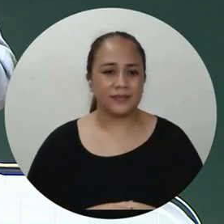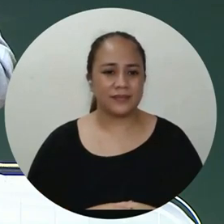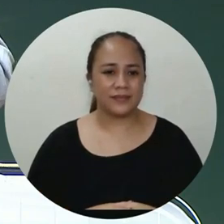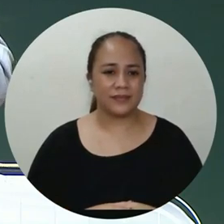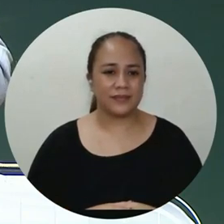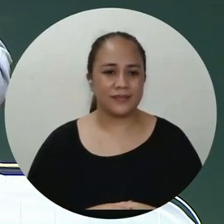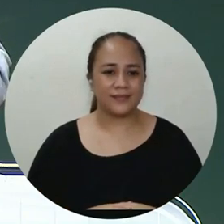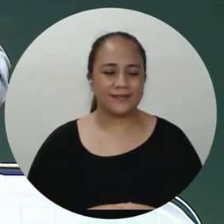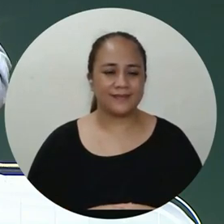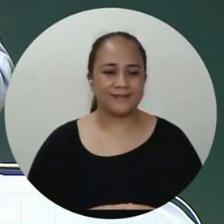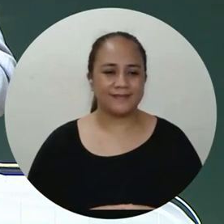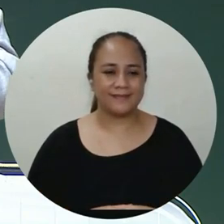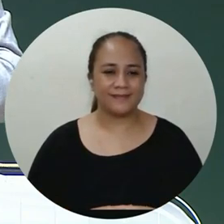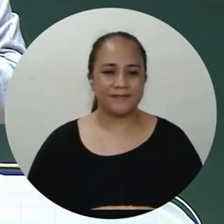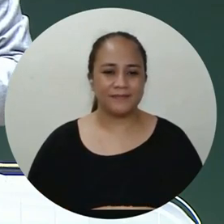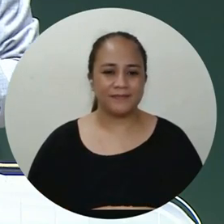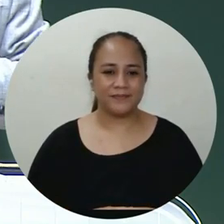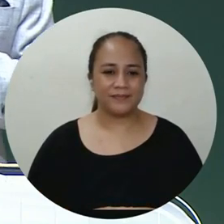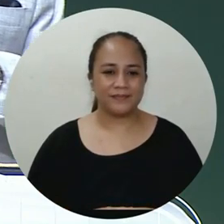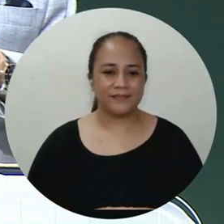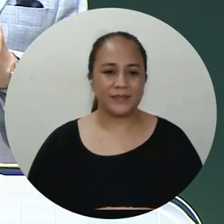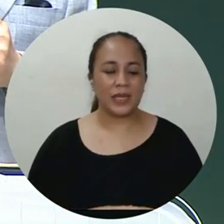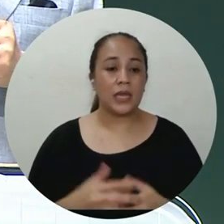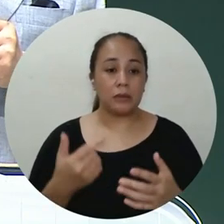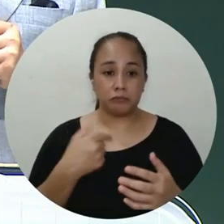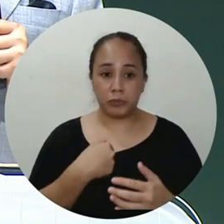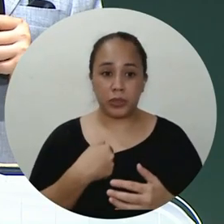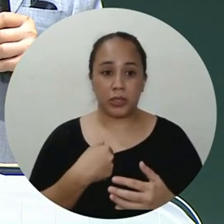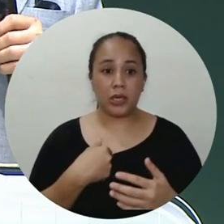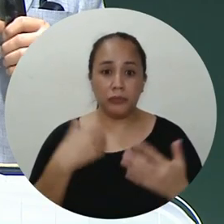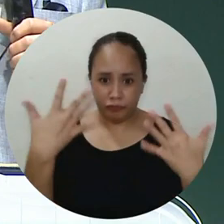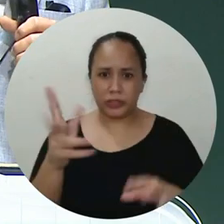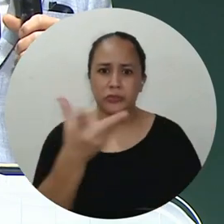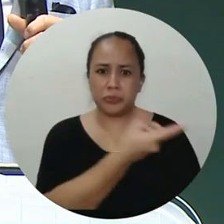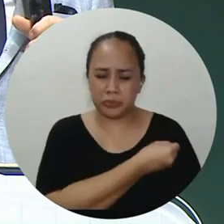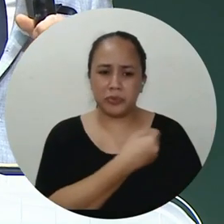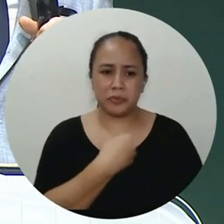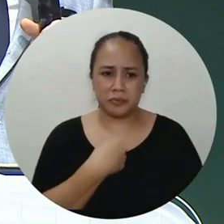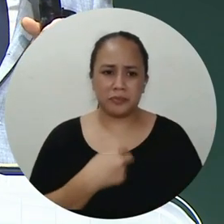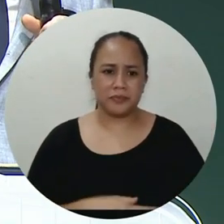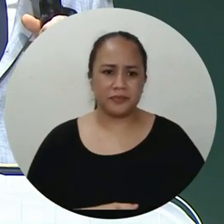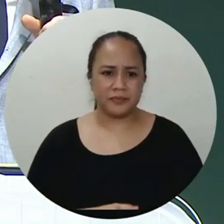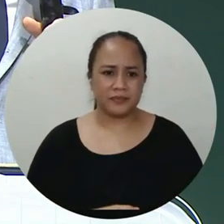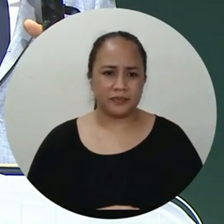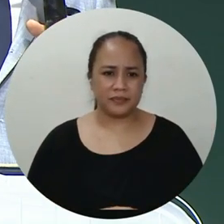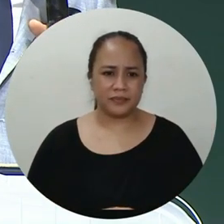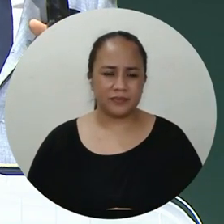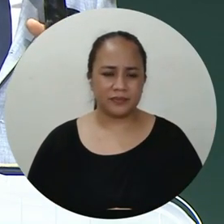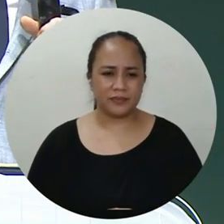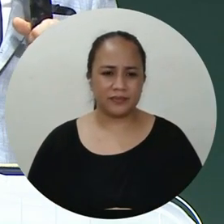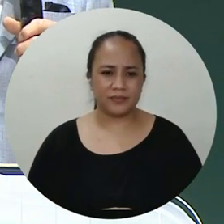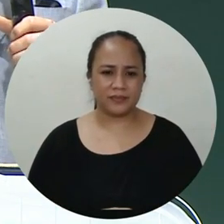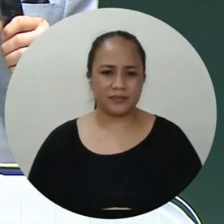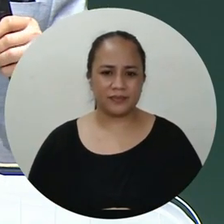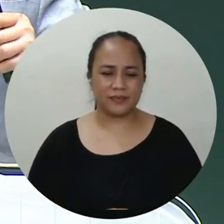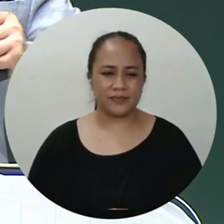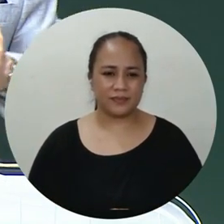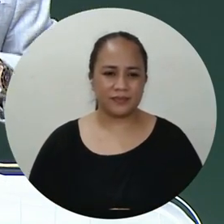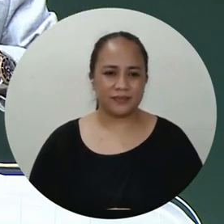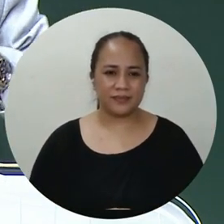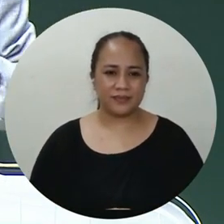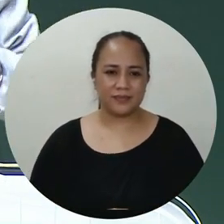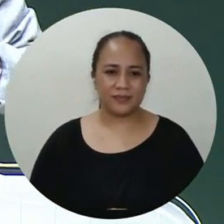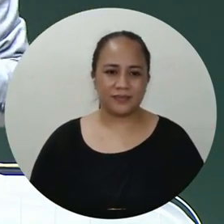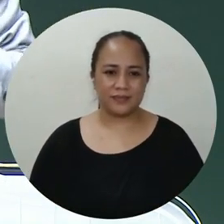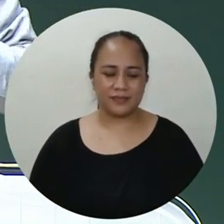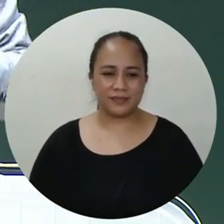다 맞았거든요. And even I have been vaccinated. 그래서 나는 뭐 끝났는 것 같다 싶었는데 이게 아이고 지금 뭐